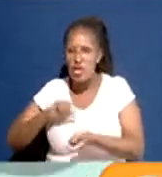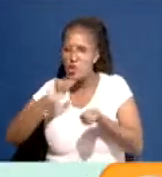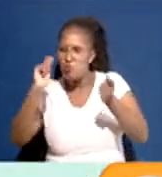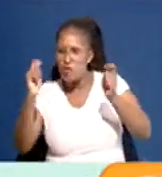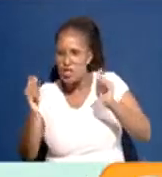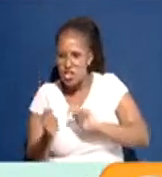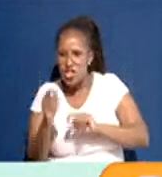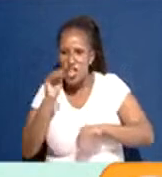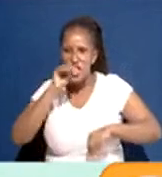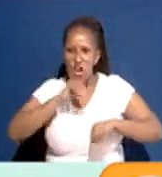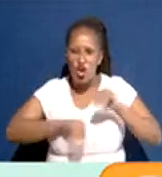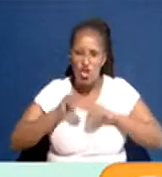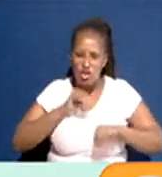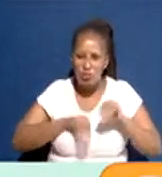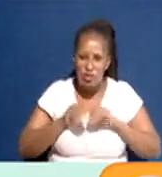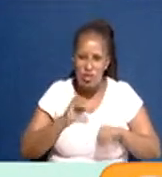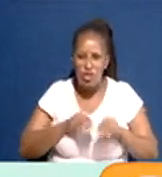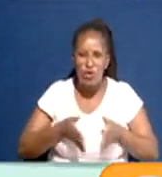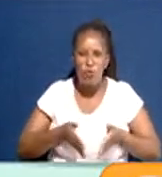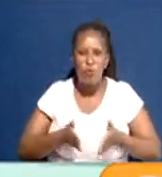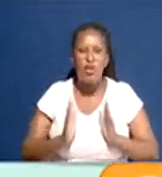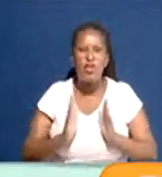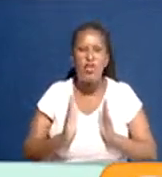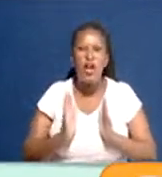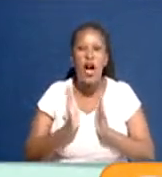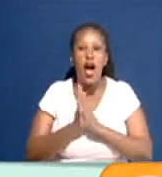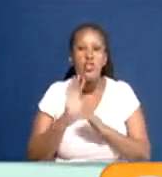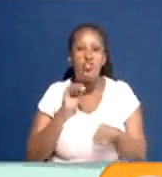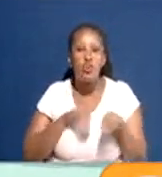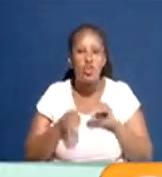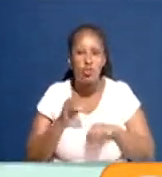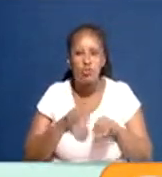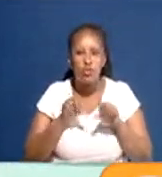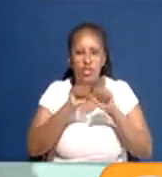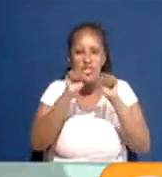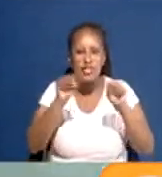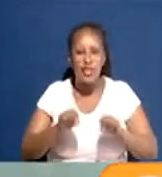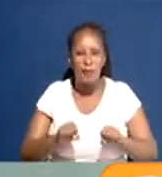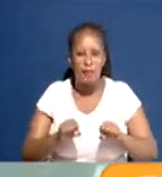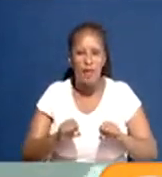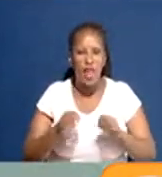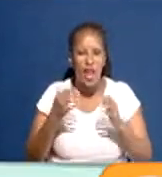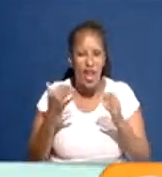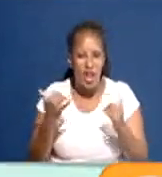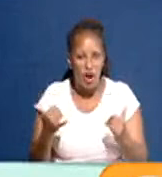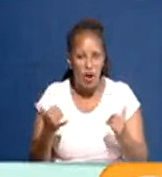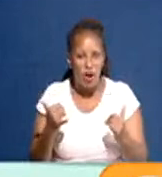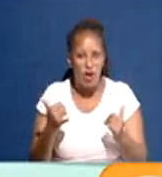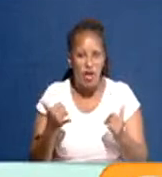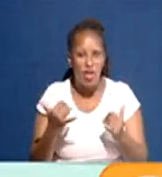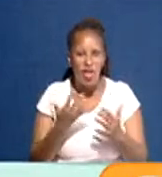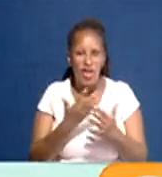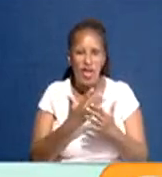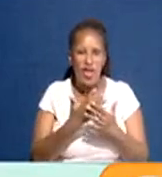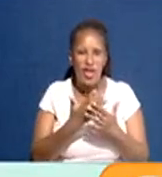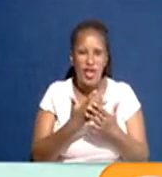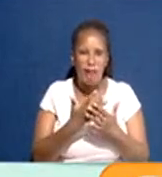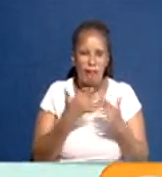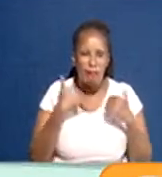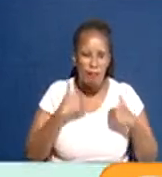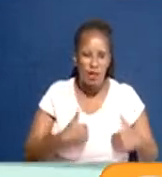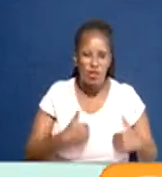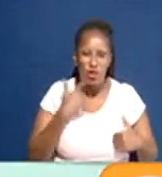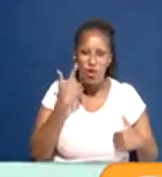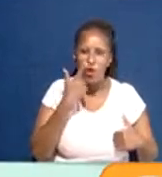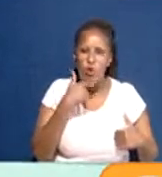the contribution mechanism and the contribution formula. Sasa yule mfanyi, yule ambaye